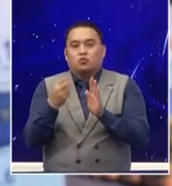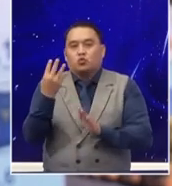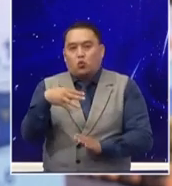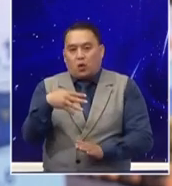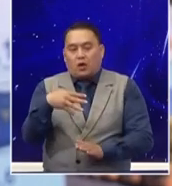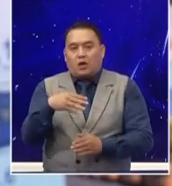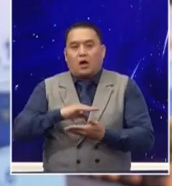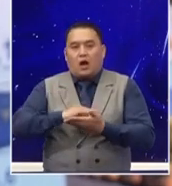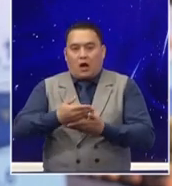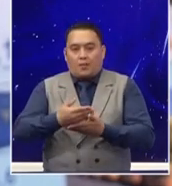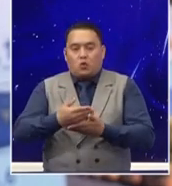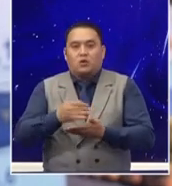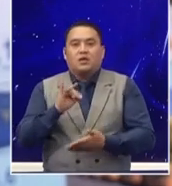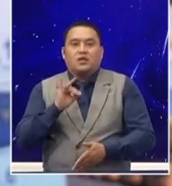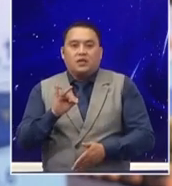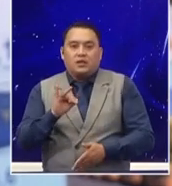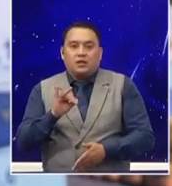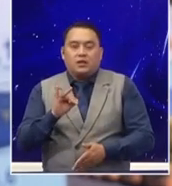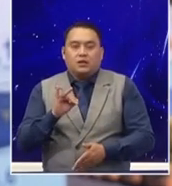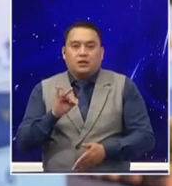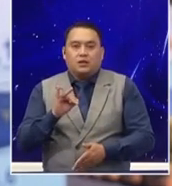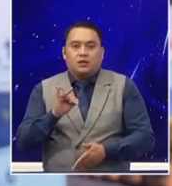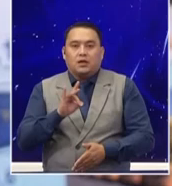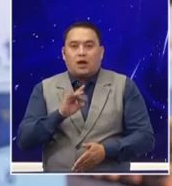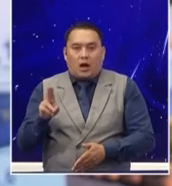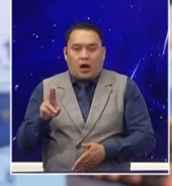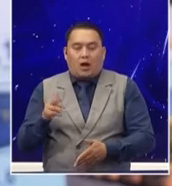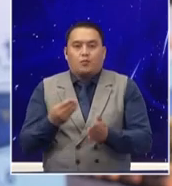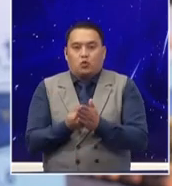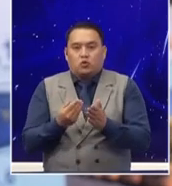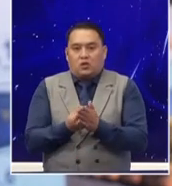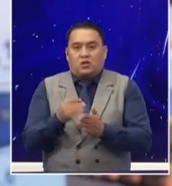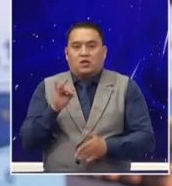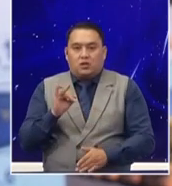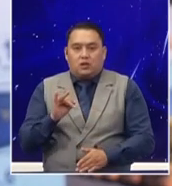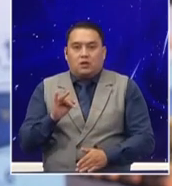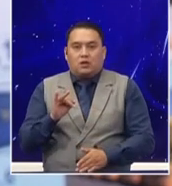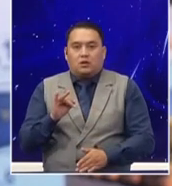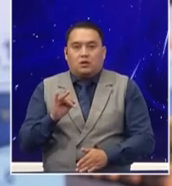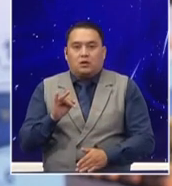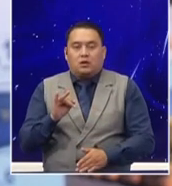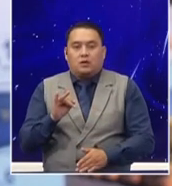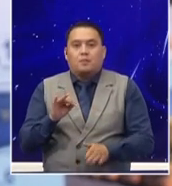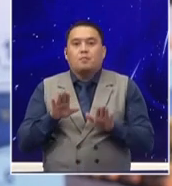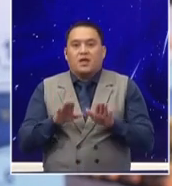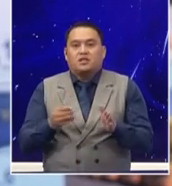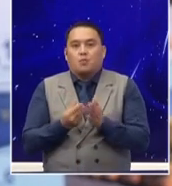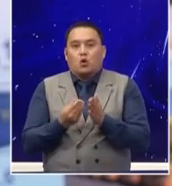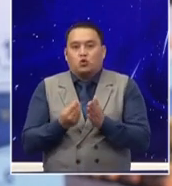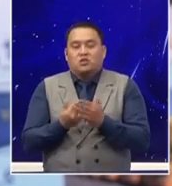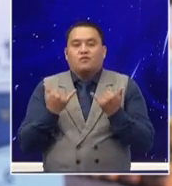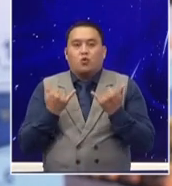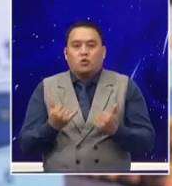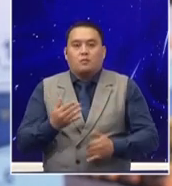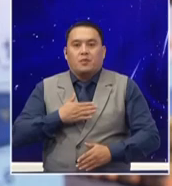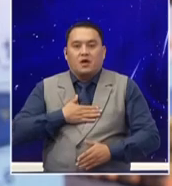13 840 компьютерной техники. Это из республиканского бюджета. Кроме этого, из местного бюджета на сегодня